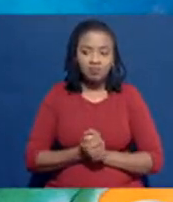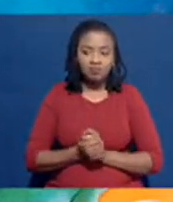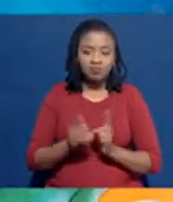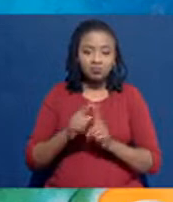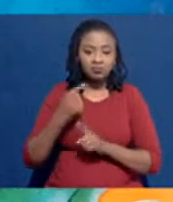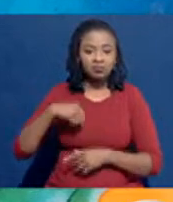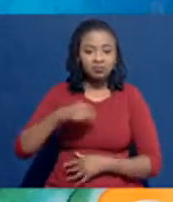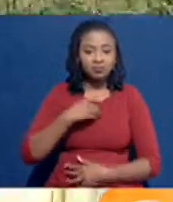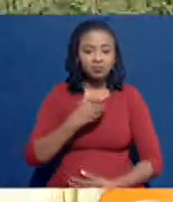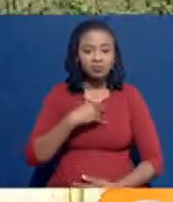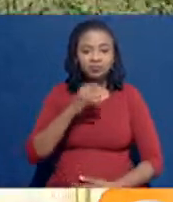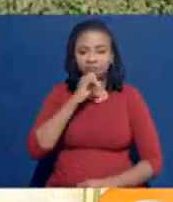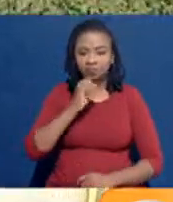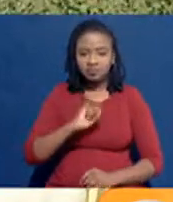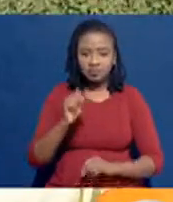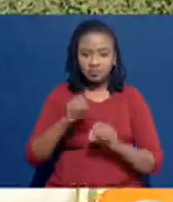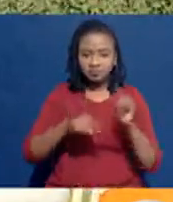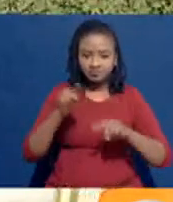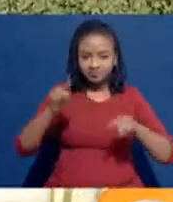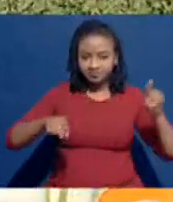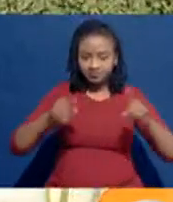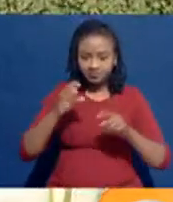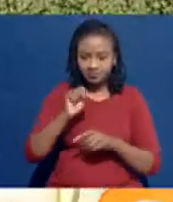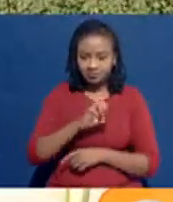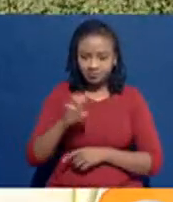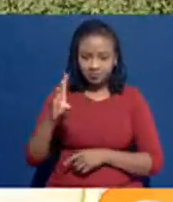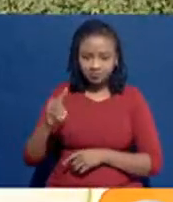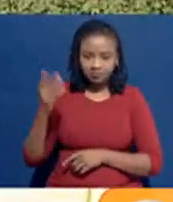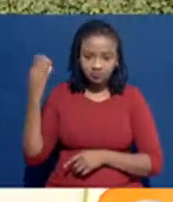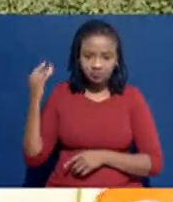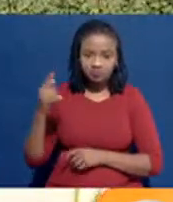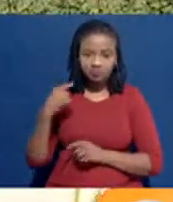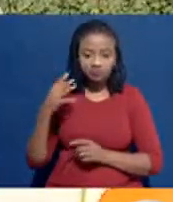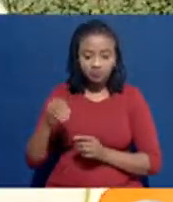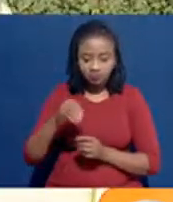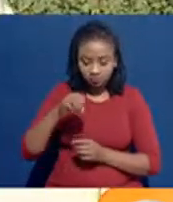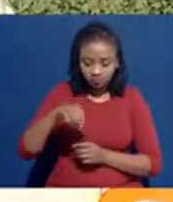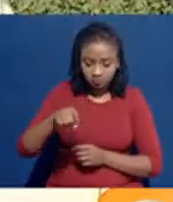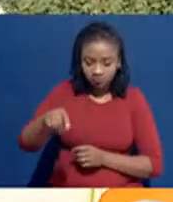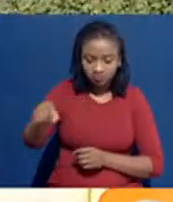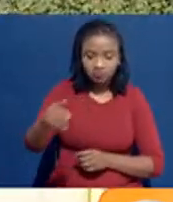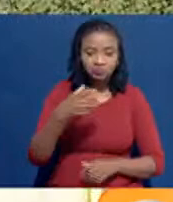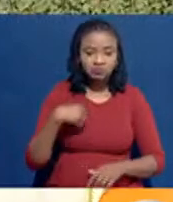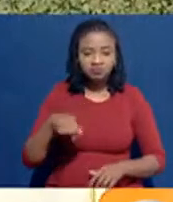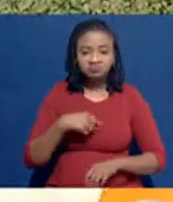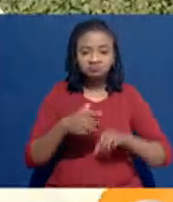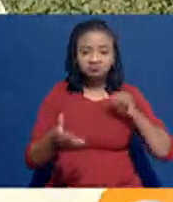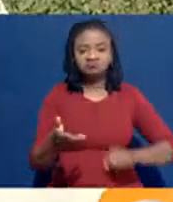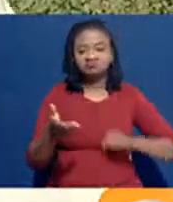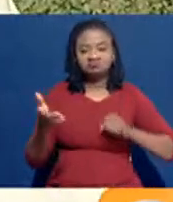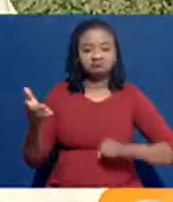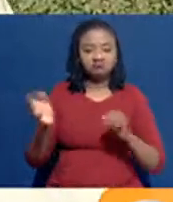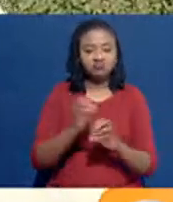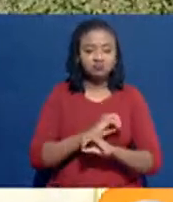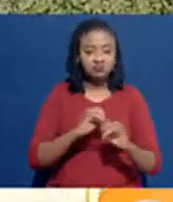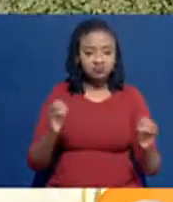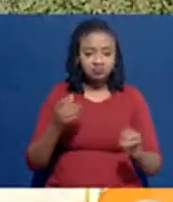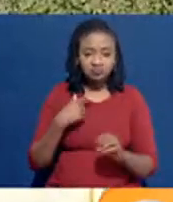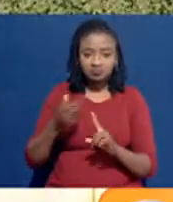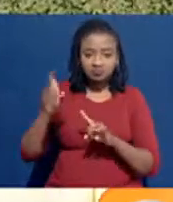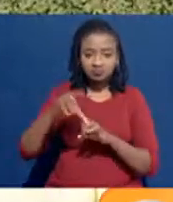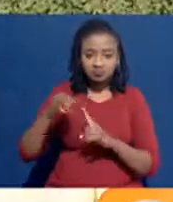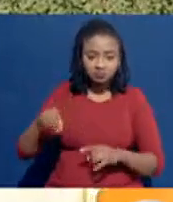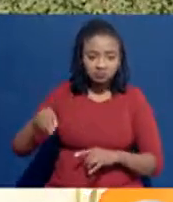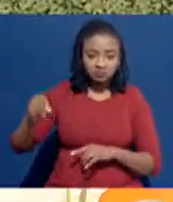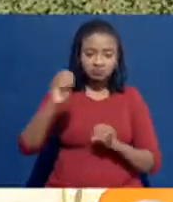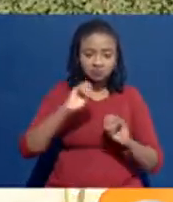zile varieties za kitambo, hata wakati tulikuwa tunapanda, hata wezi spray, wezi fire, wezi eka, hata wakati mwingine tulikuwa tunaweka mbolea.